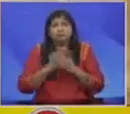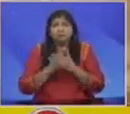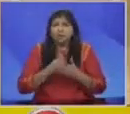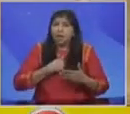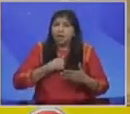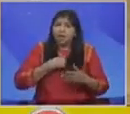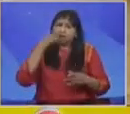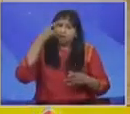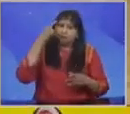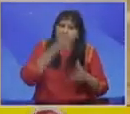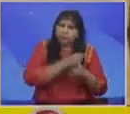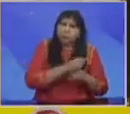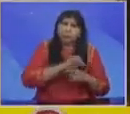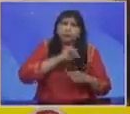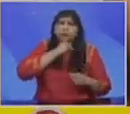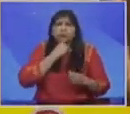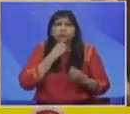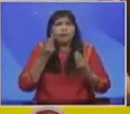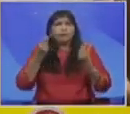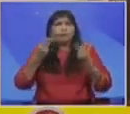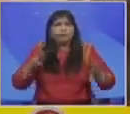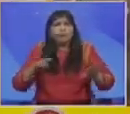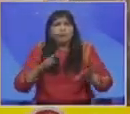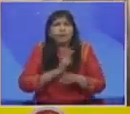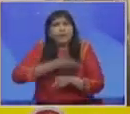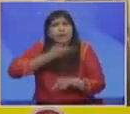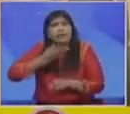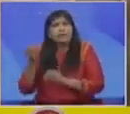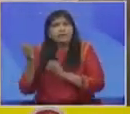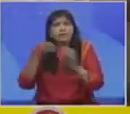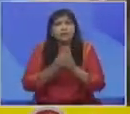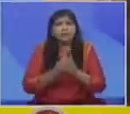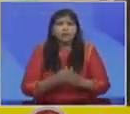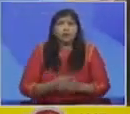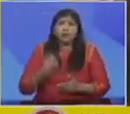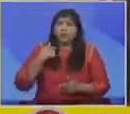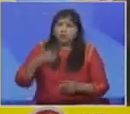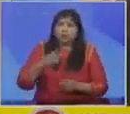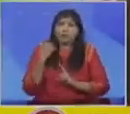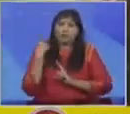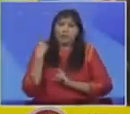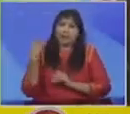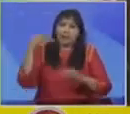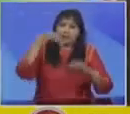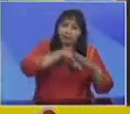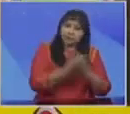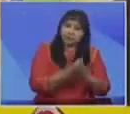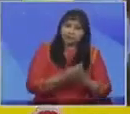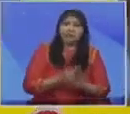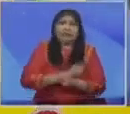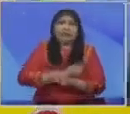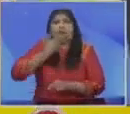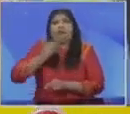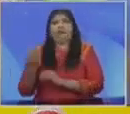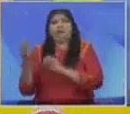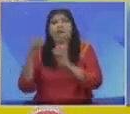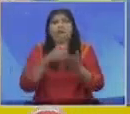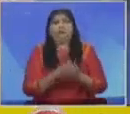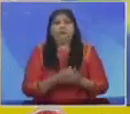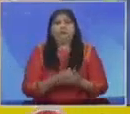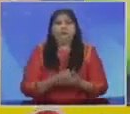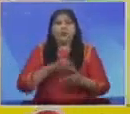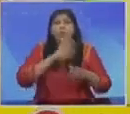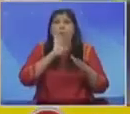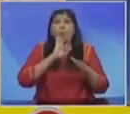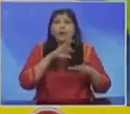उन युवाओं को मुफ्त में प्रशिक्षित करते हैं जो सेना में शामिल होना चाहते हैं। नायक सर के ऑर्गेनाइजेशन